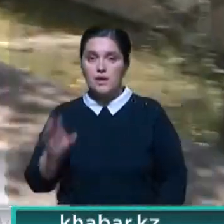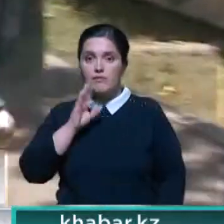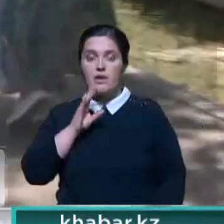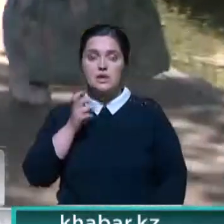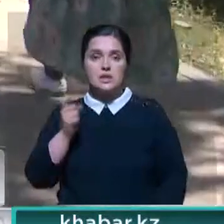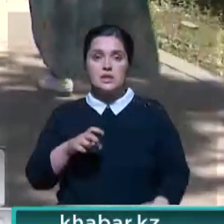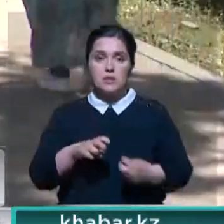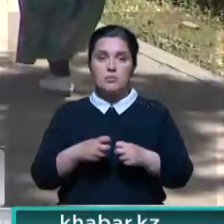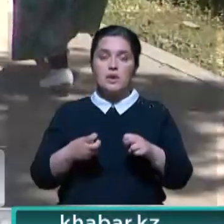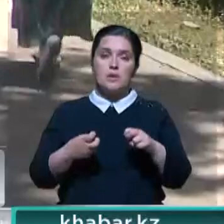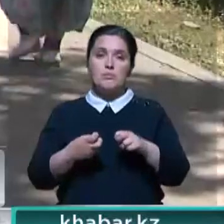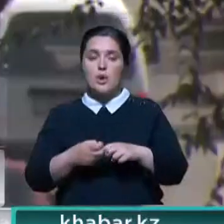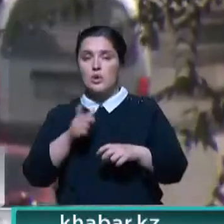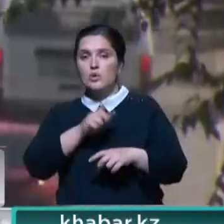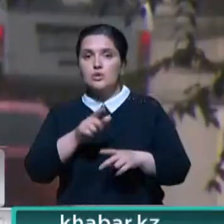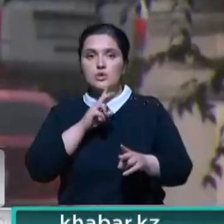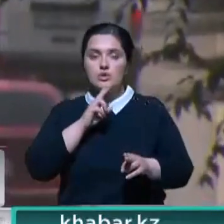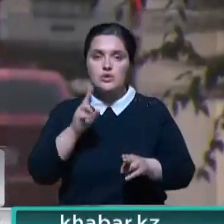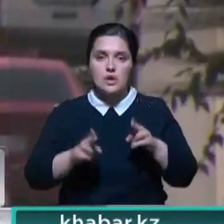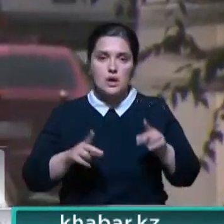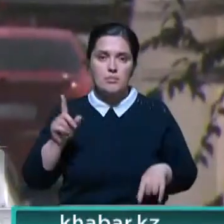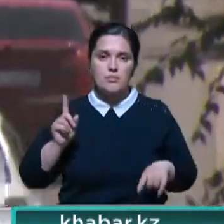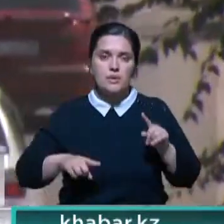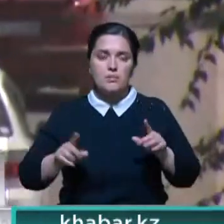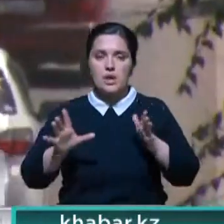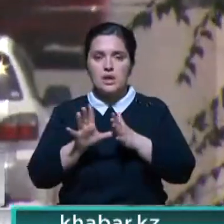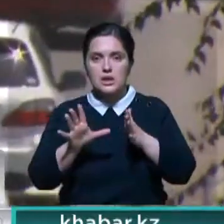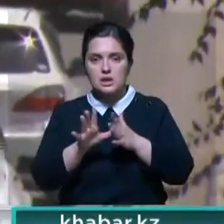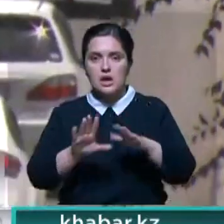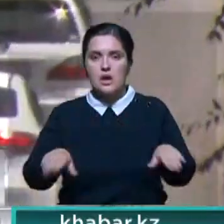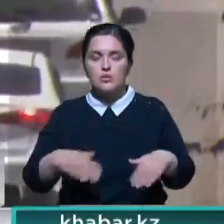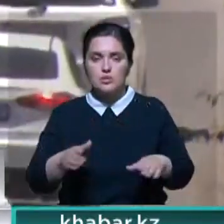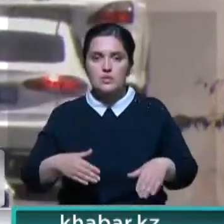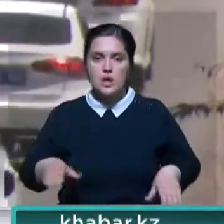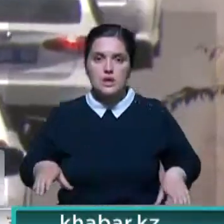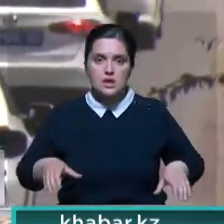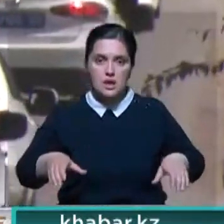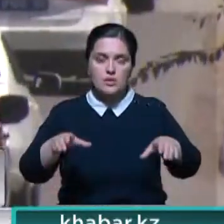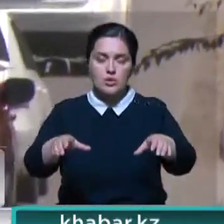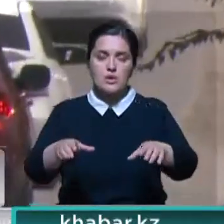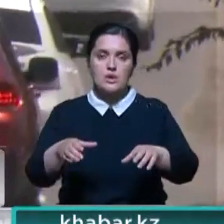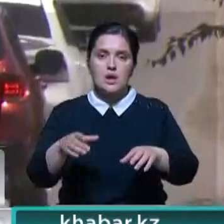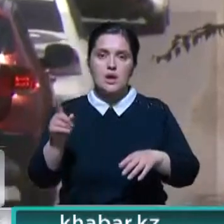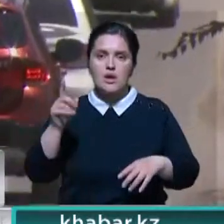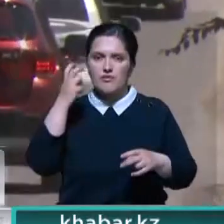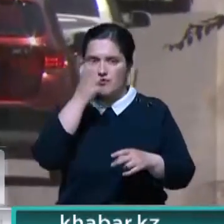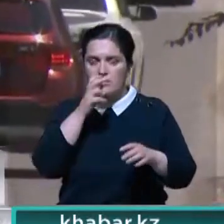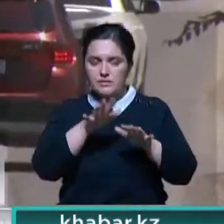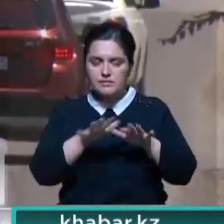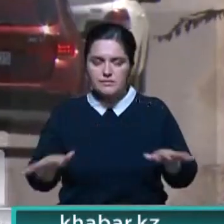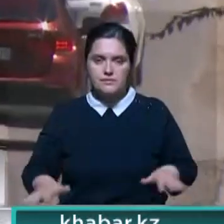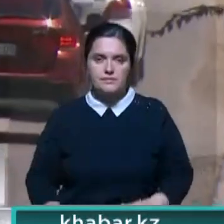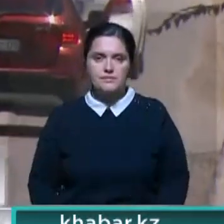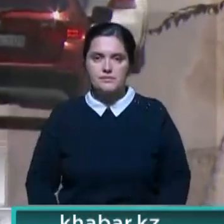единственная проблема сельчан. Люди жалуются на перебои с электричеством, отсутствие тротуаров, местами протекающую и источающую вонь,